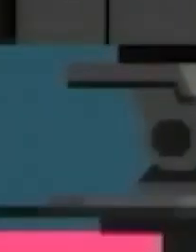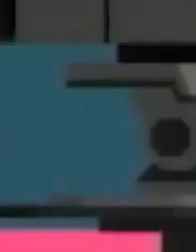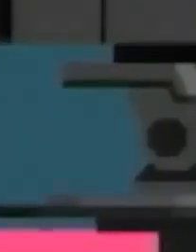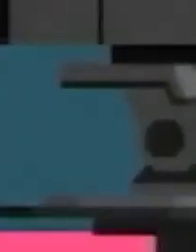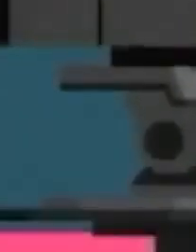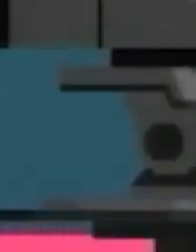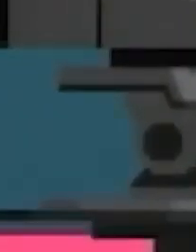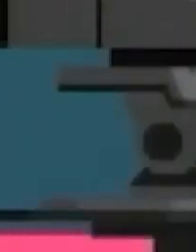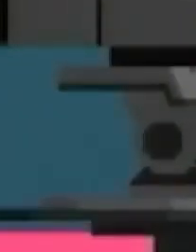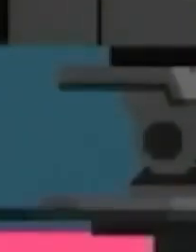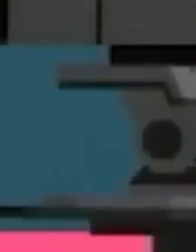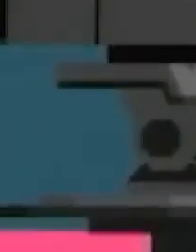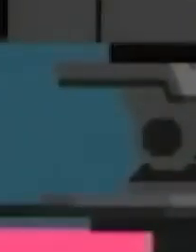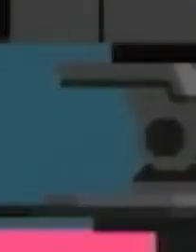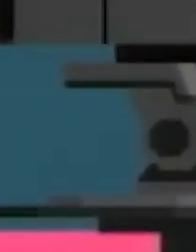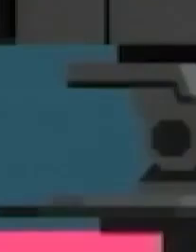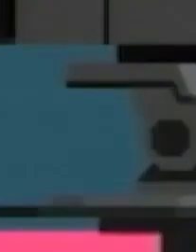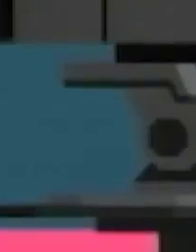ومين.